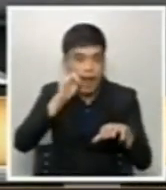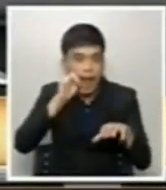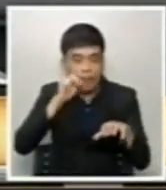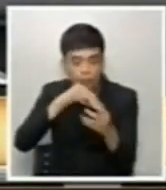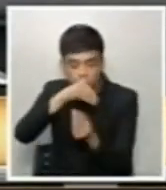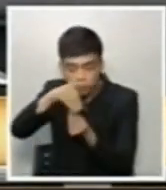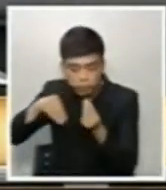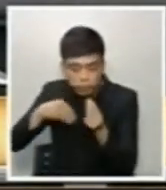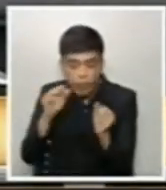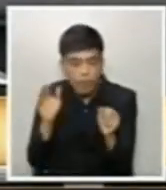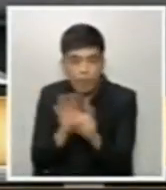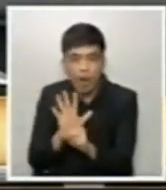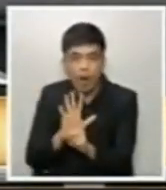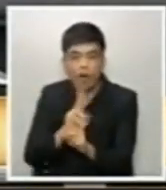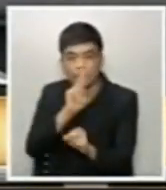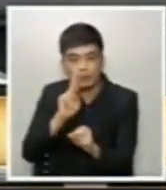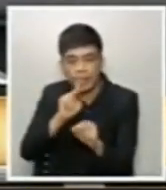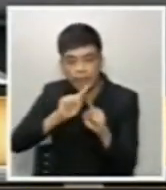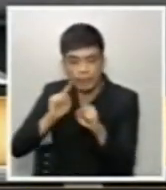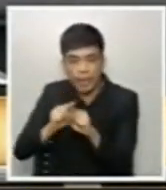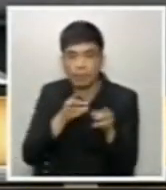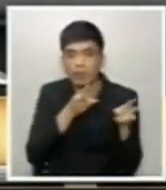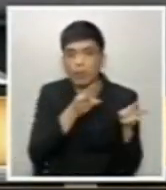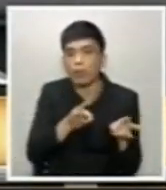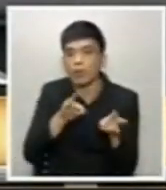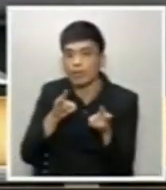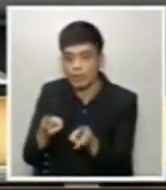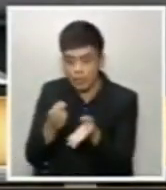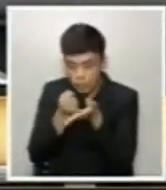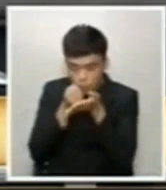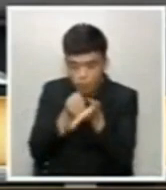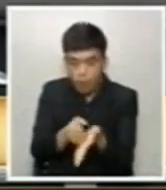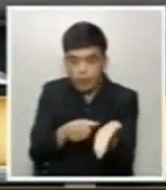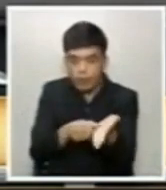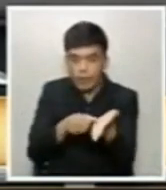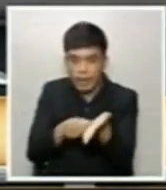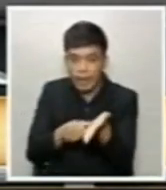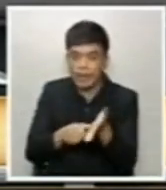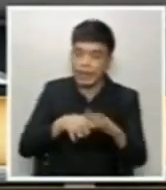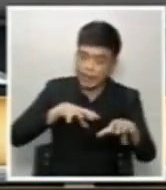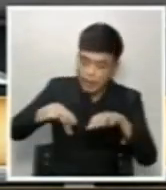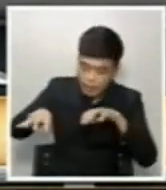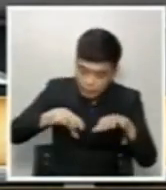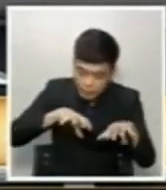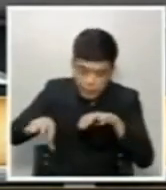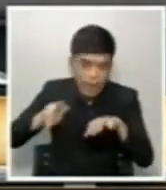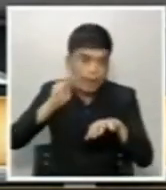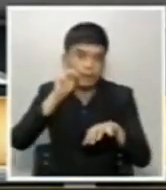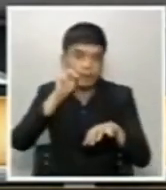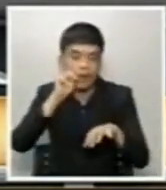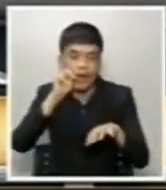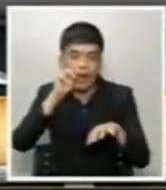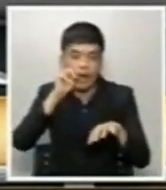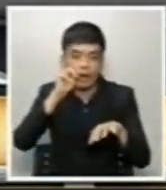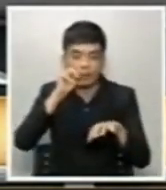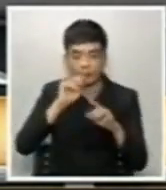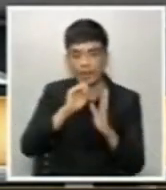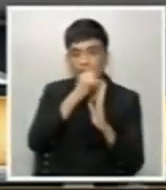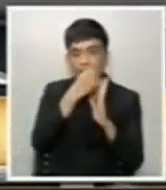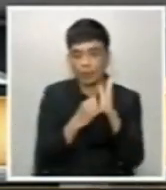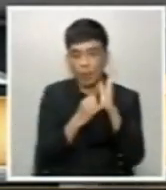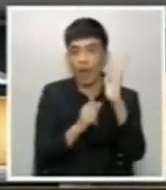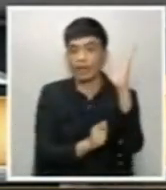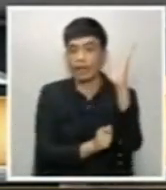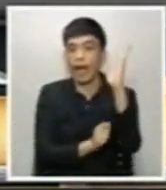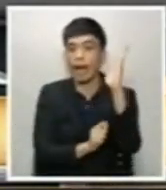ปโภคบริโภคมีแนวทางในการแก้ไขการรองรับน้ำการบริหารจัดการน้ำนะครับในจังหวัดกระบี่อย่